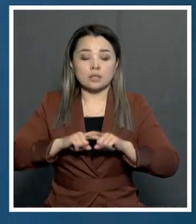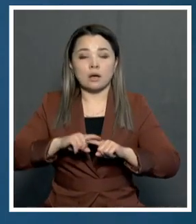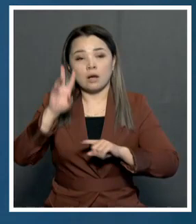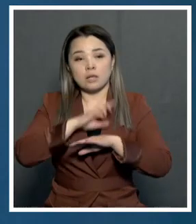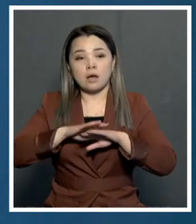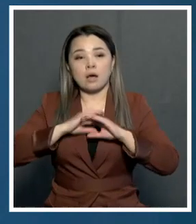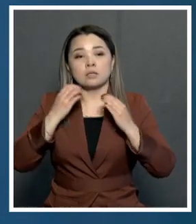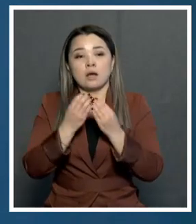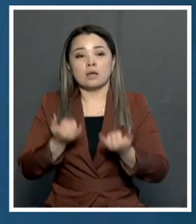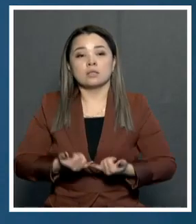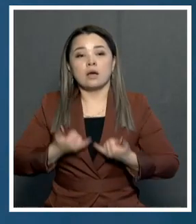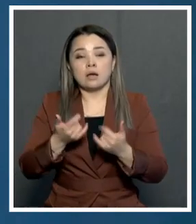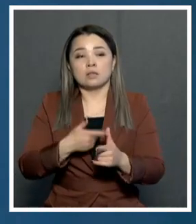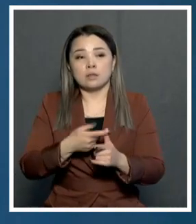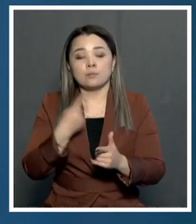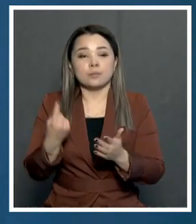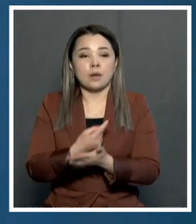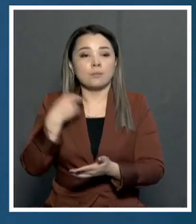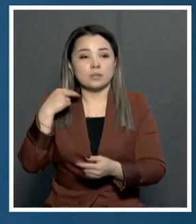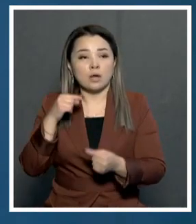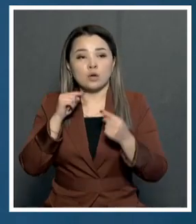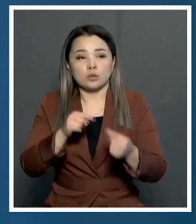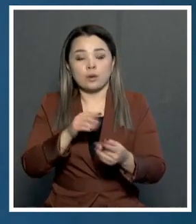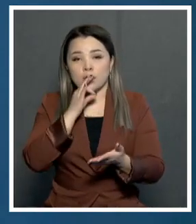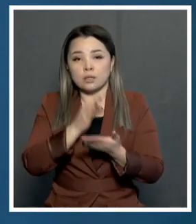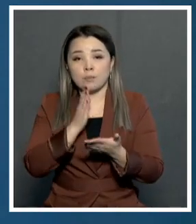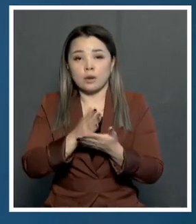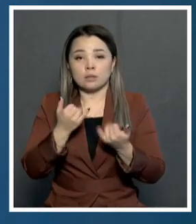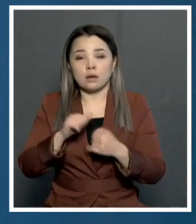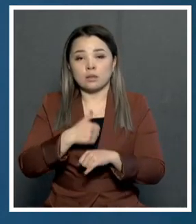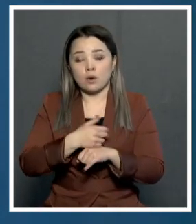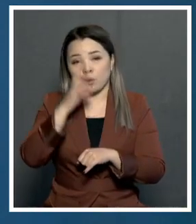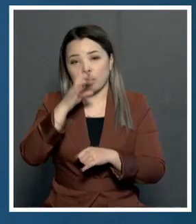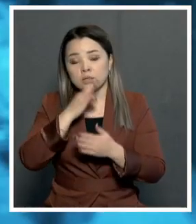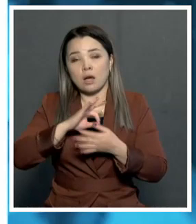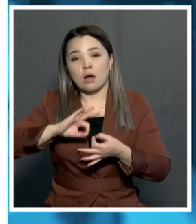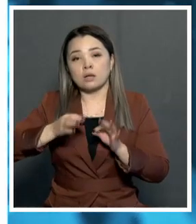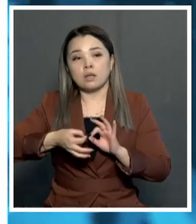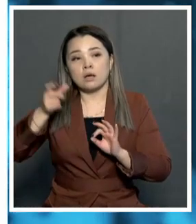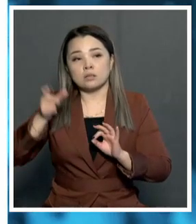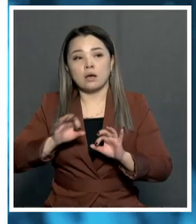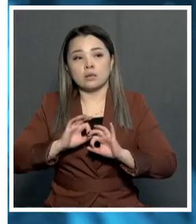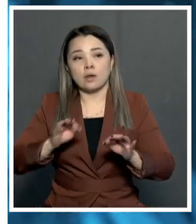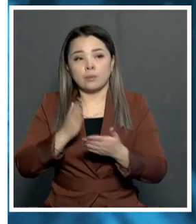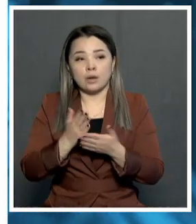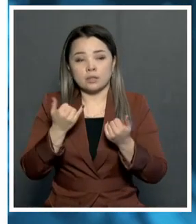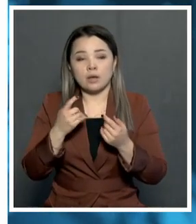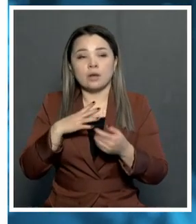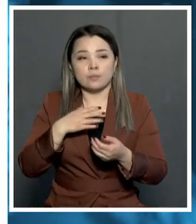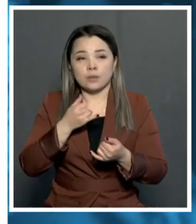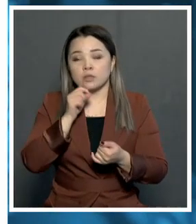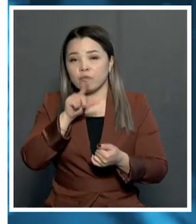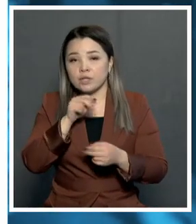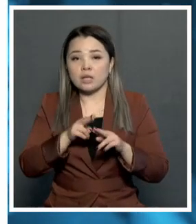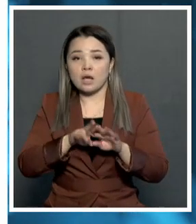деп атауды ұсынған болатын. Бірақ тұңғыш президент оған қарсылық білдірді. Бұл туралы елбасының баспасөз хатшысы Айдос Үкібай Твиттерде жазды.